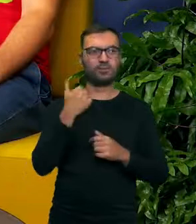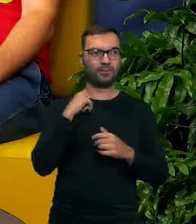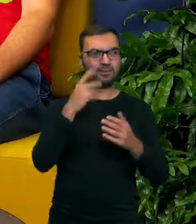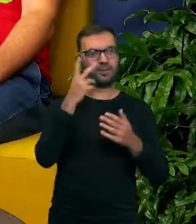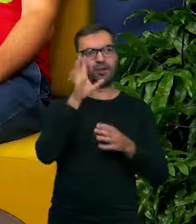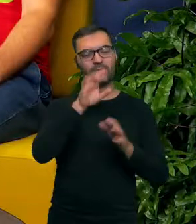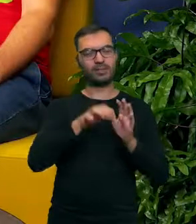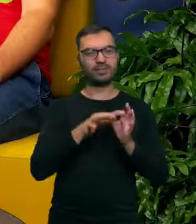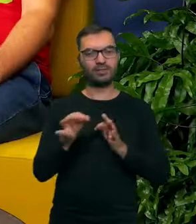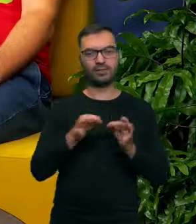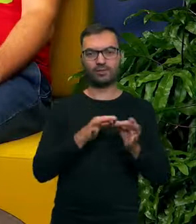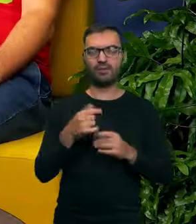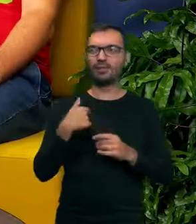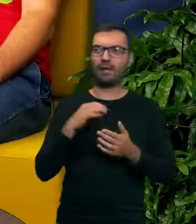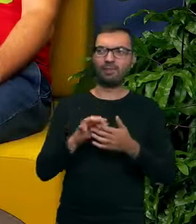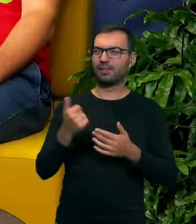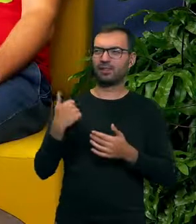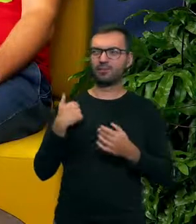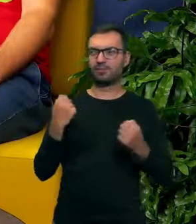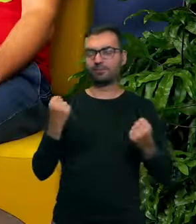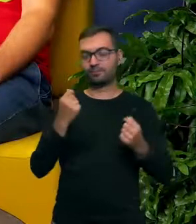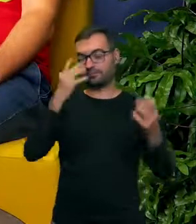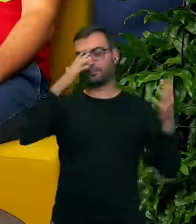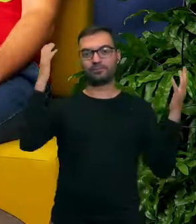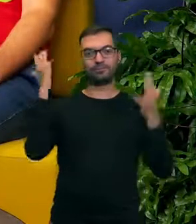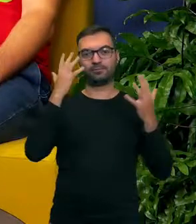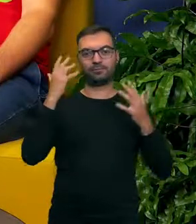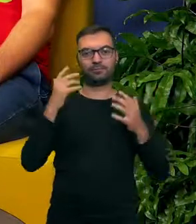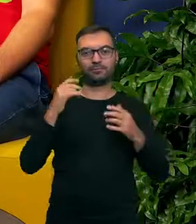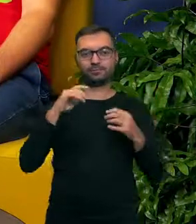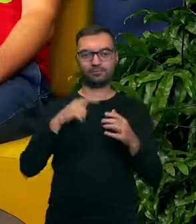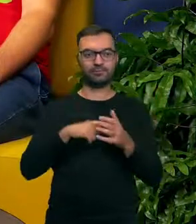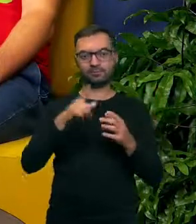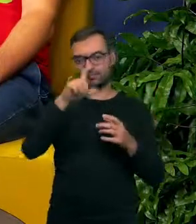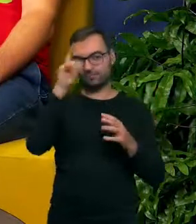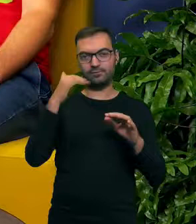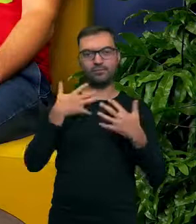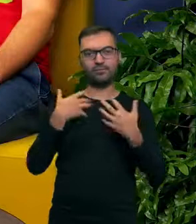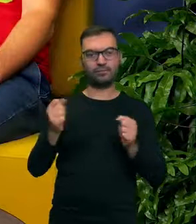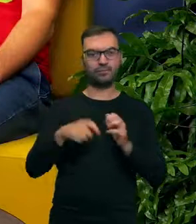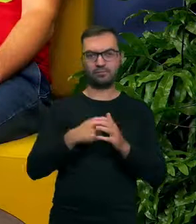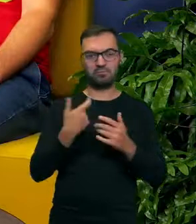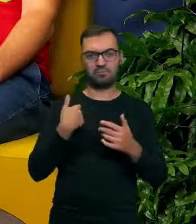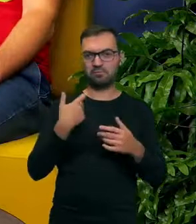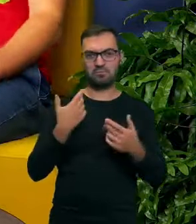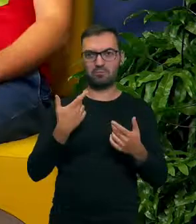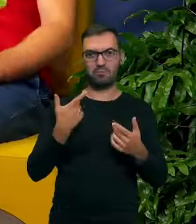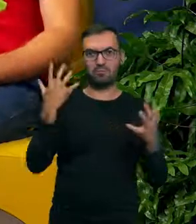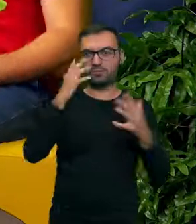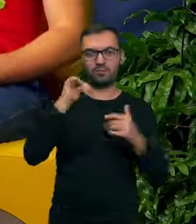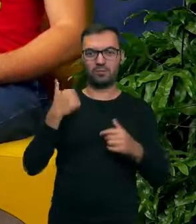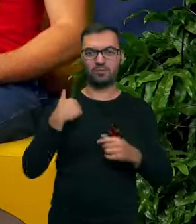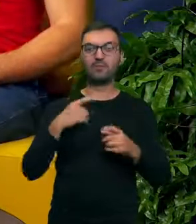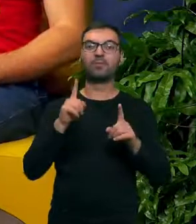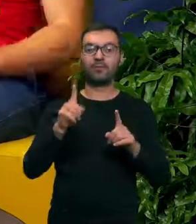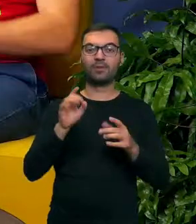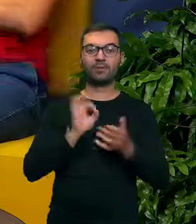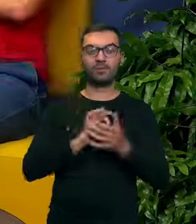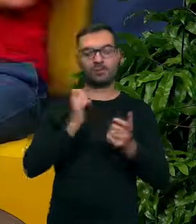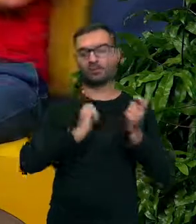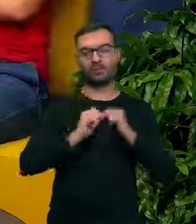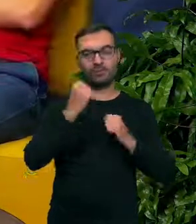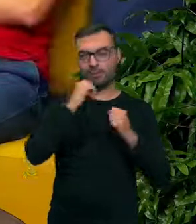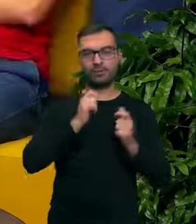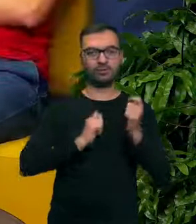co, ja nie byłem jakoś wyjątkowo, nie wiem, zszokowany tym, jaki był odbiór filmu, no ale na pewno bardzo się